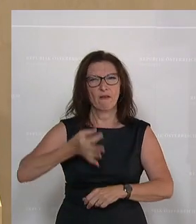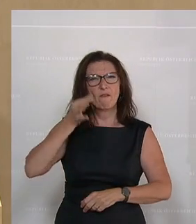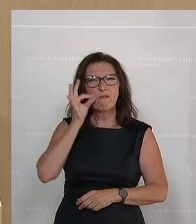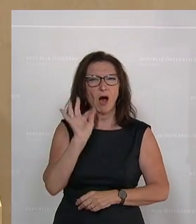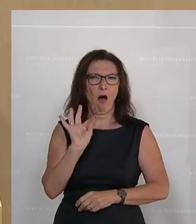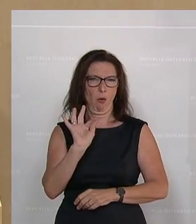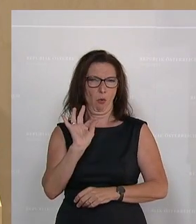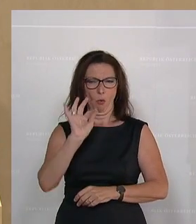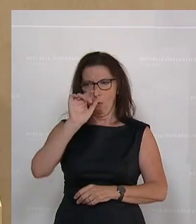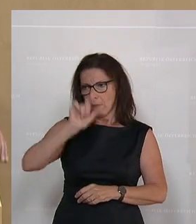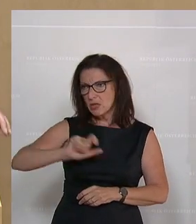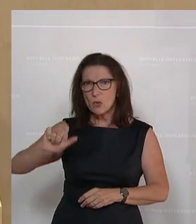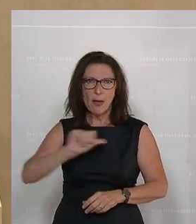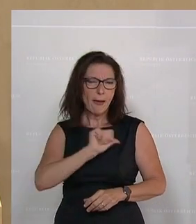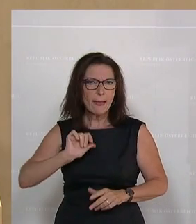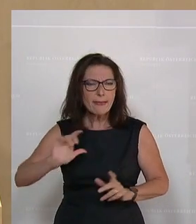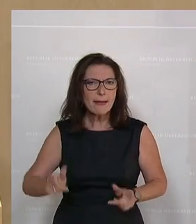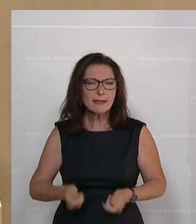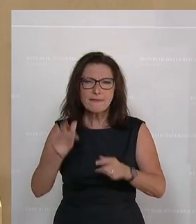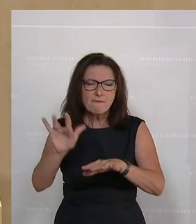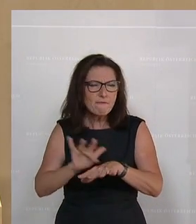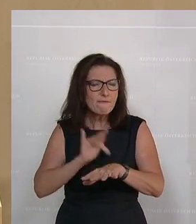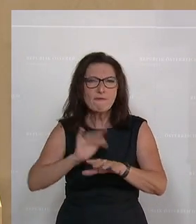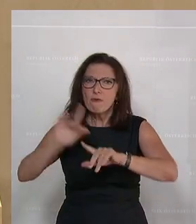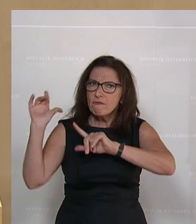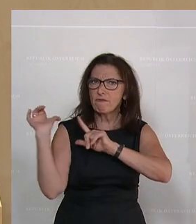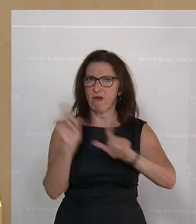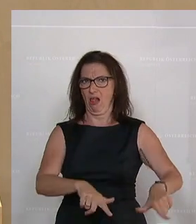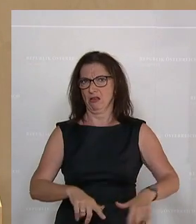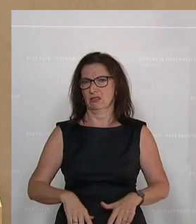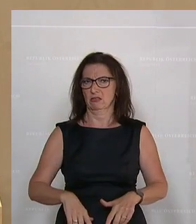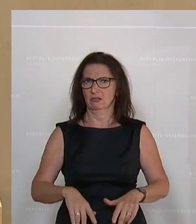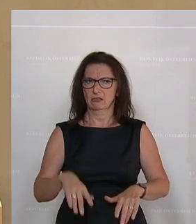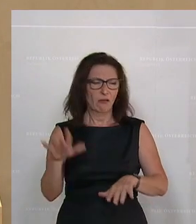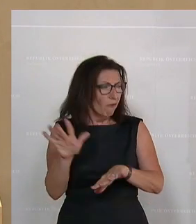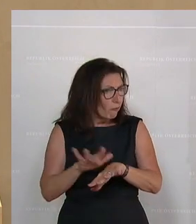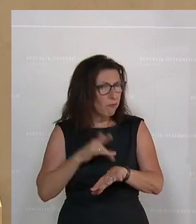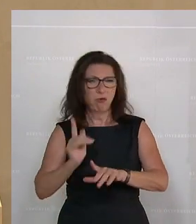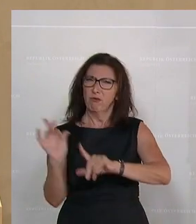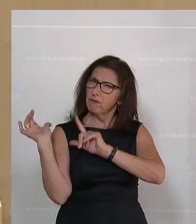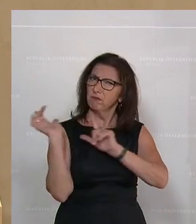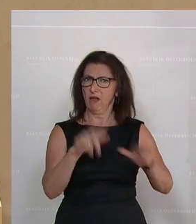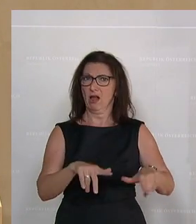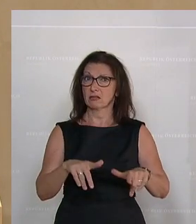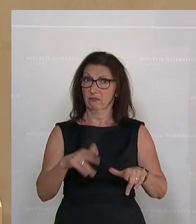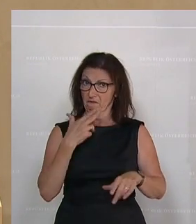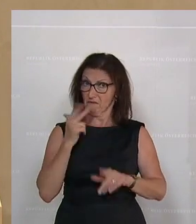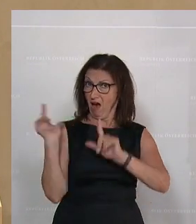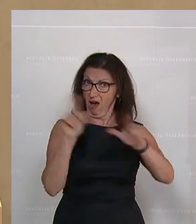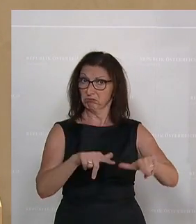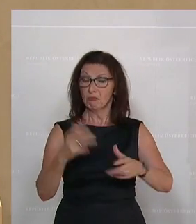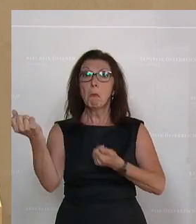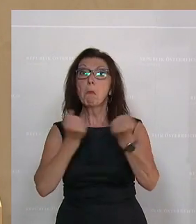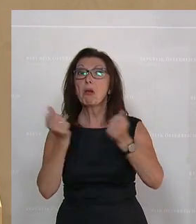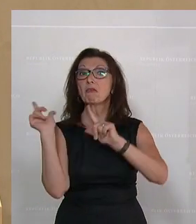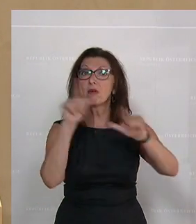alleinerzieherinnen fühlen sich allein gelassen sie fühlen sich allein gelassen von der politik und